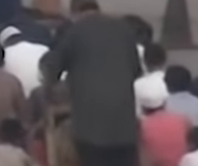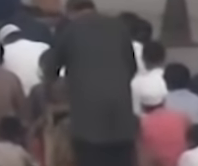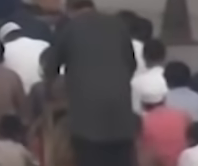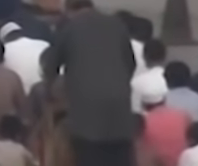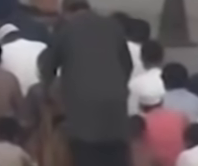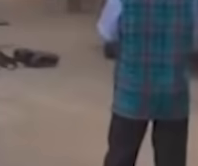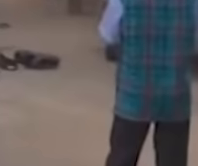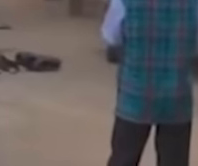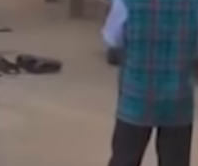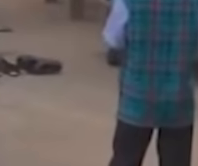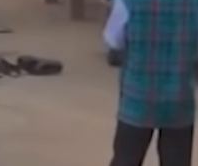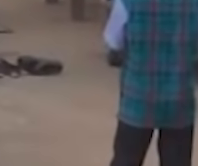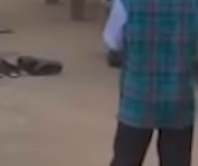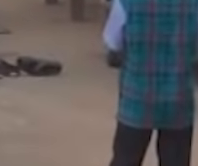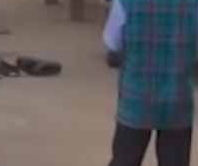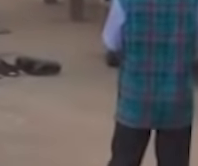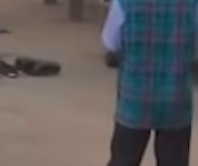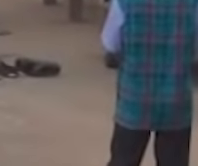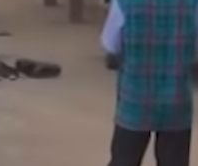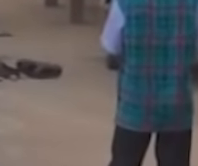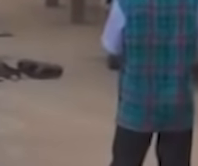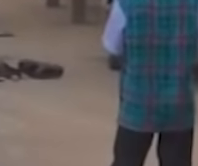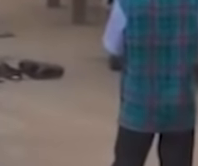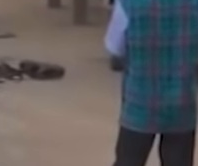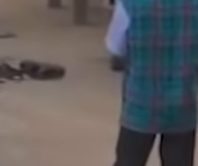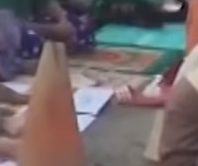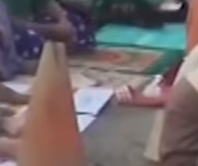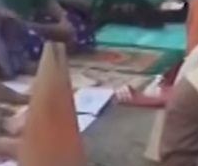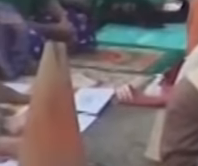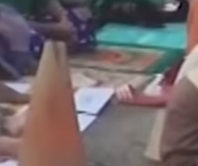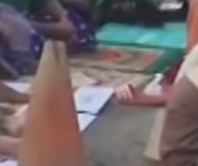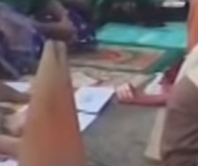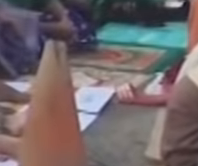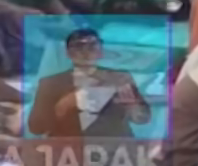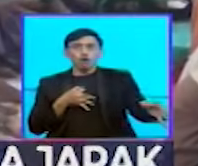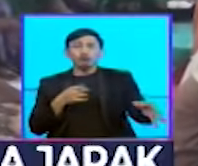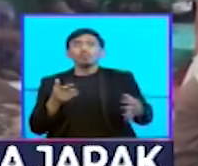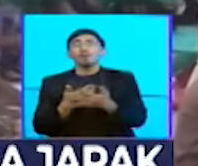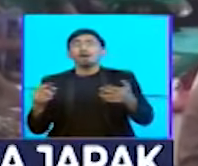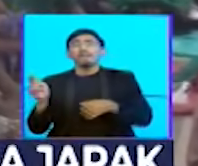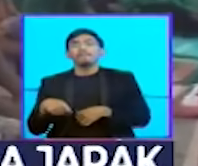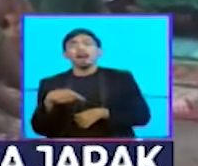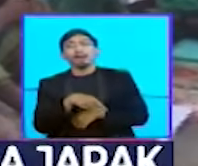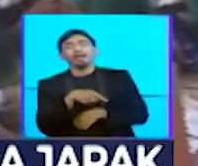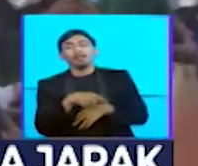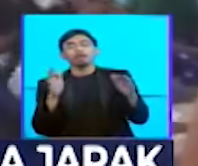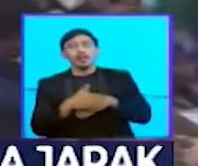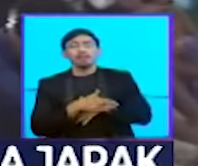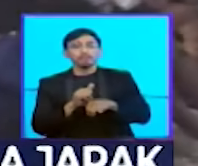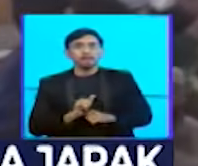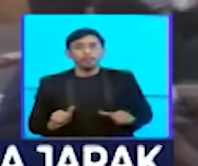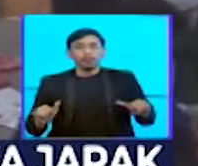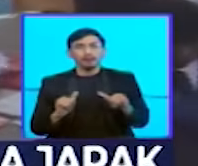Warga memanfaatkan ruang kosong untuk menggelar sholat Idul Adha. Meski semua warga yang datang dicek suhu tubuhnya dan menggunakan masker, namun terlihat tidak